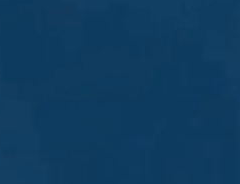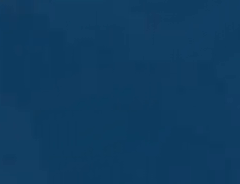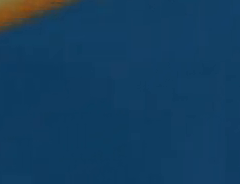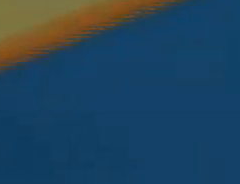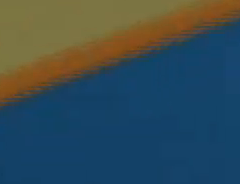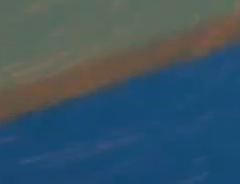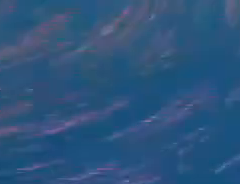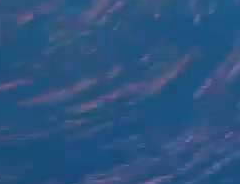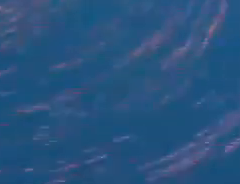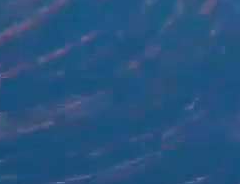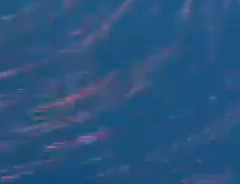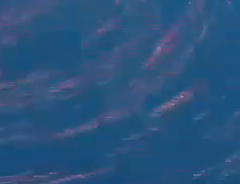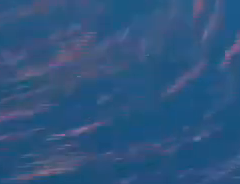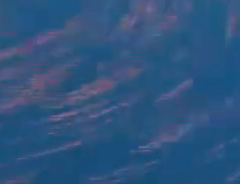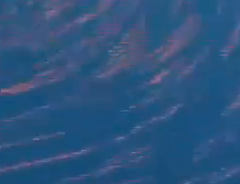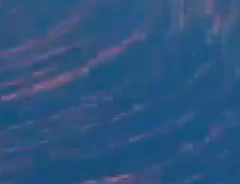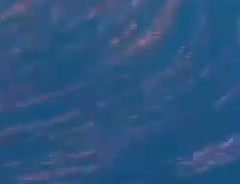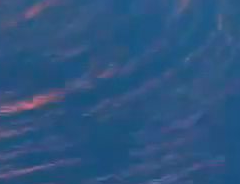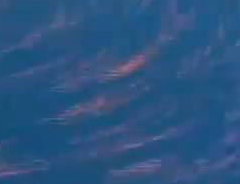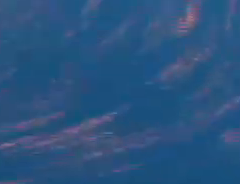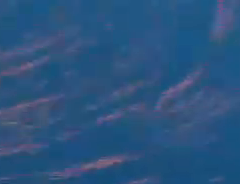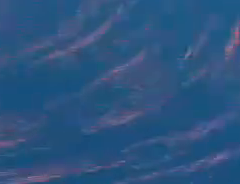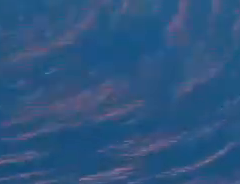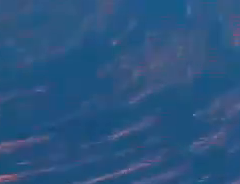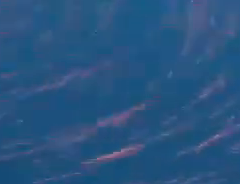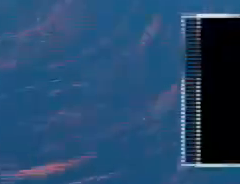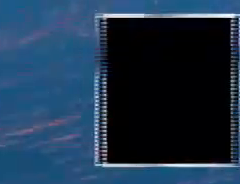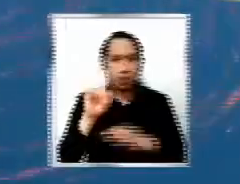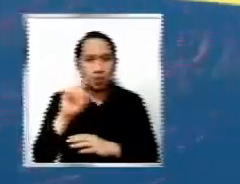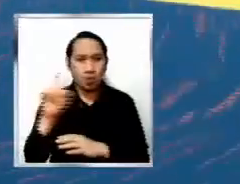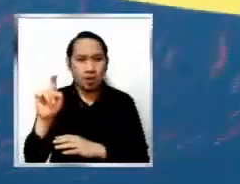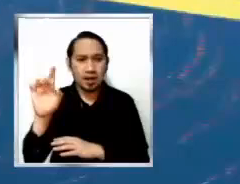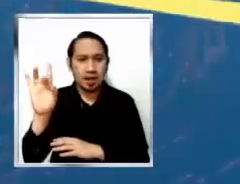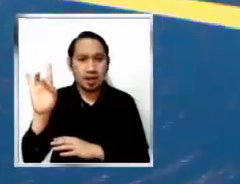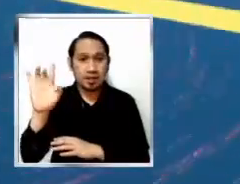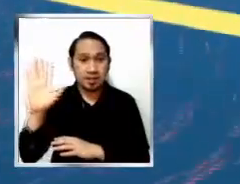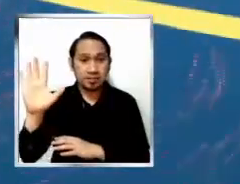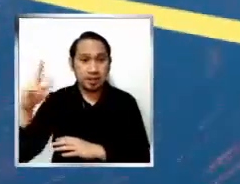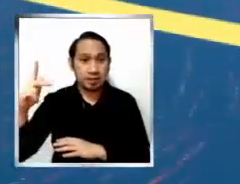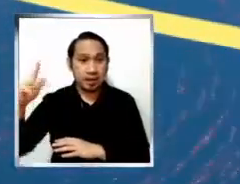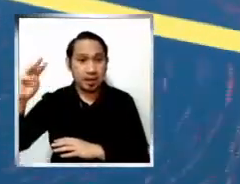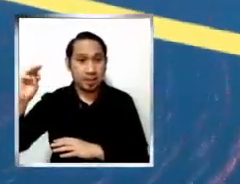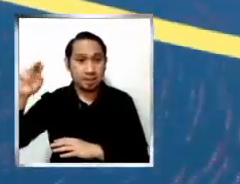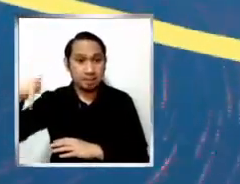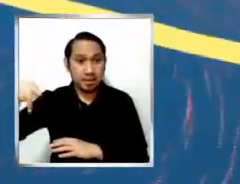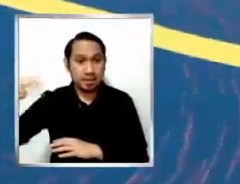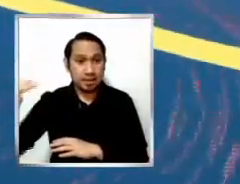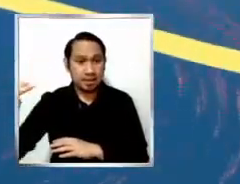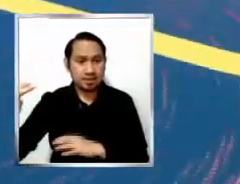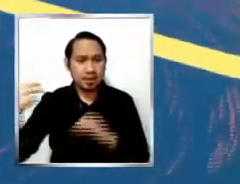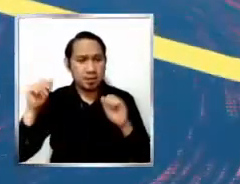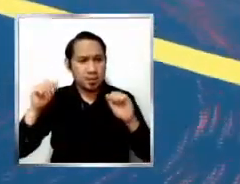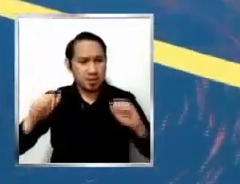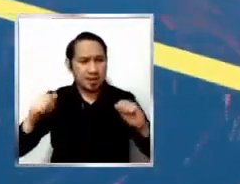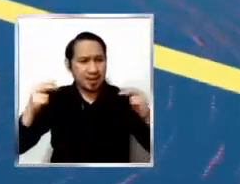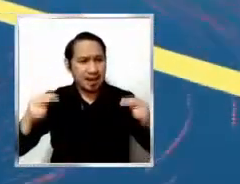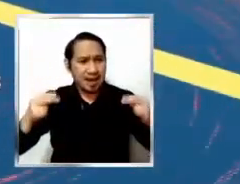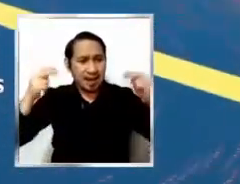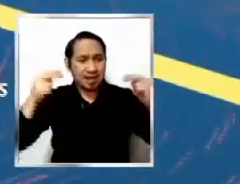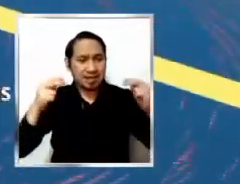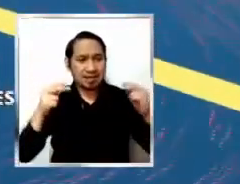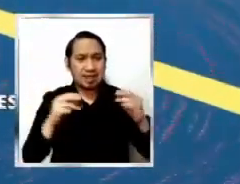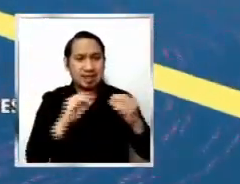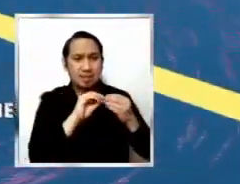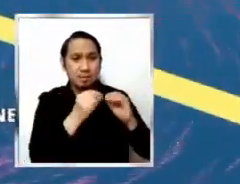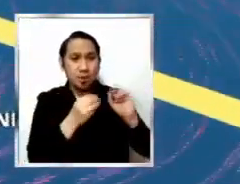Sa lakas ng hangin na nasa 185 kilometers per hour, posibleng itaas ang signal number 3 hanggang